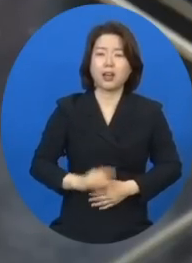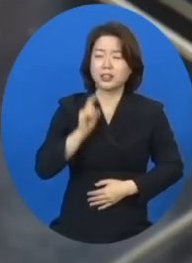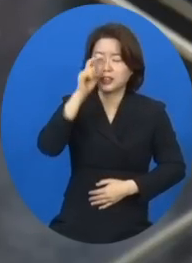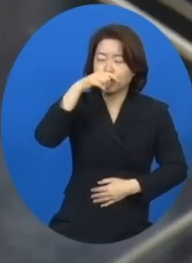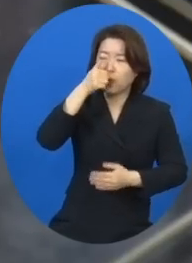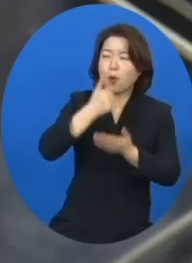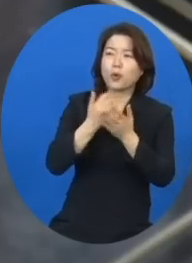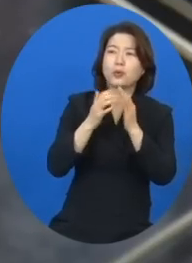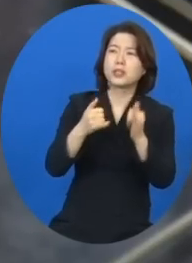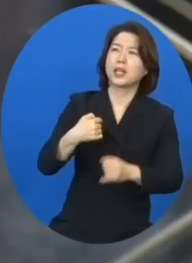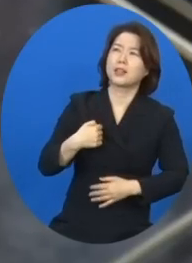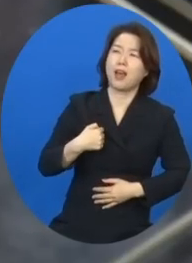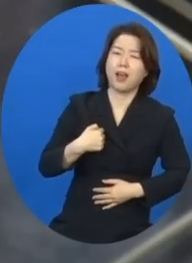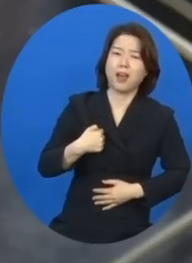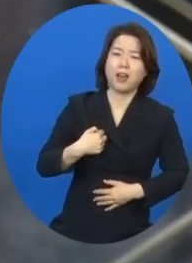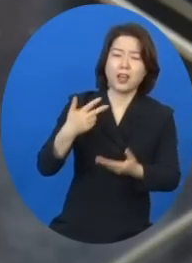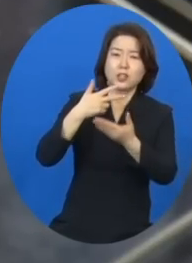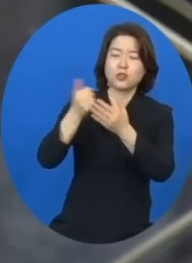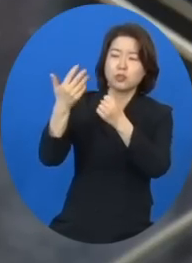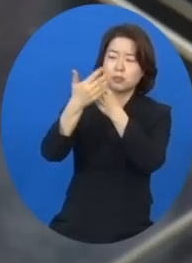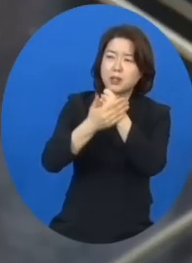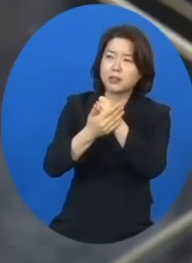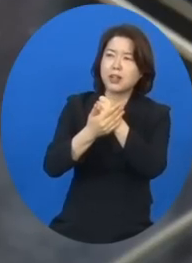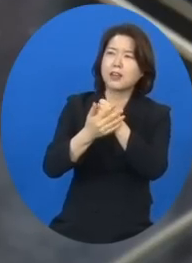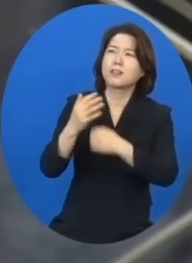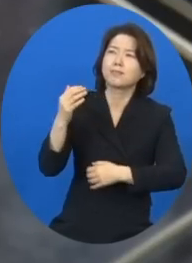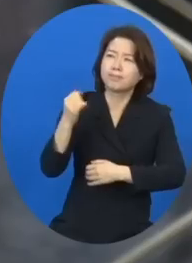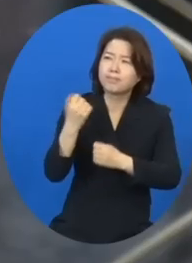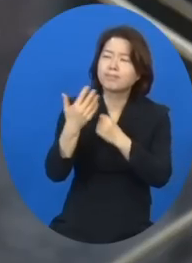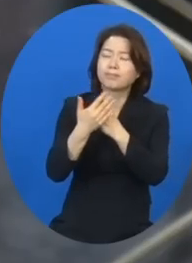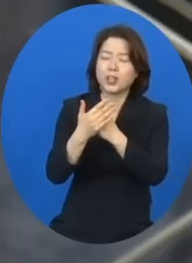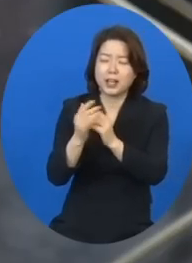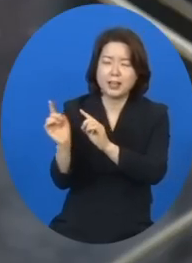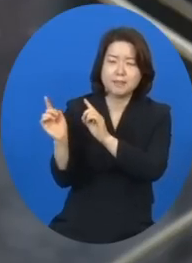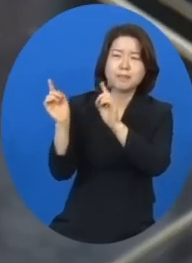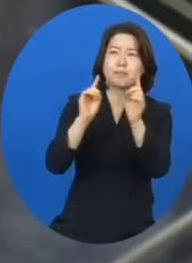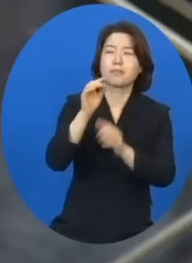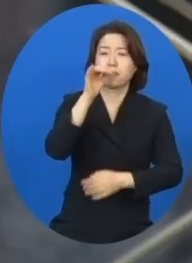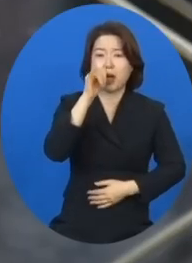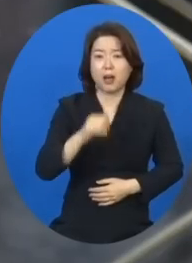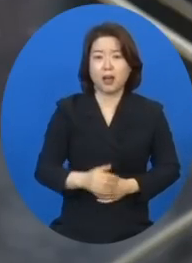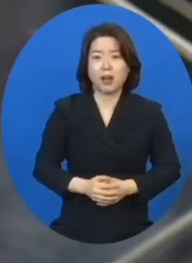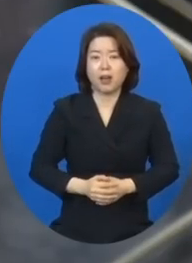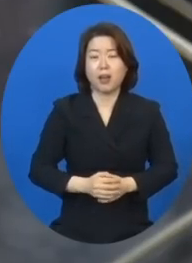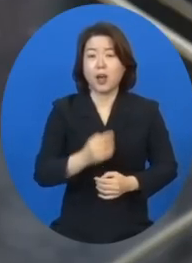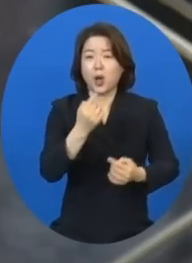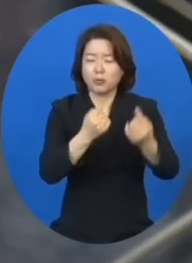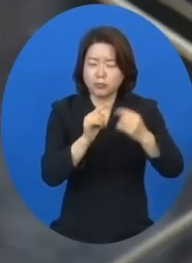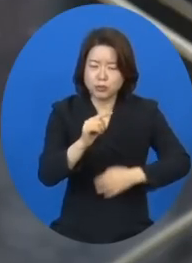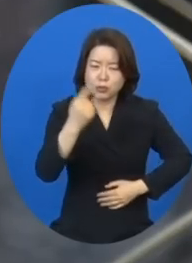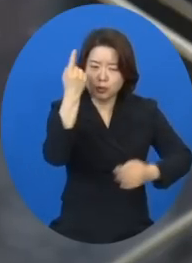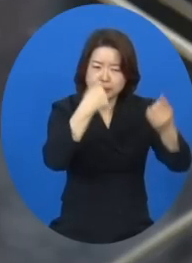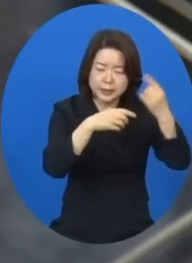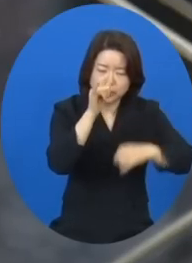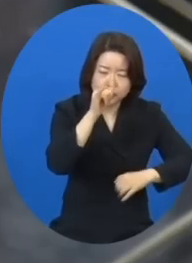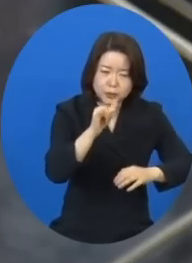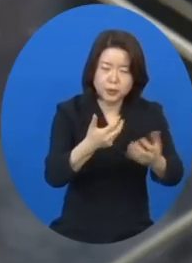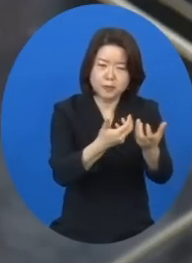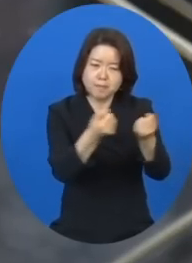죄인을 주님의 은혜로 살려주셨는데 비록 상처 있고 분열